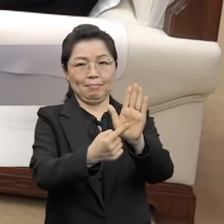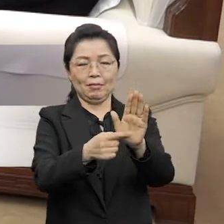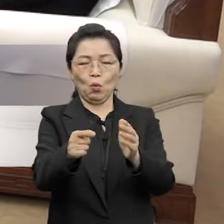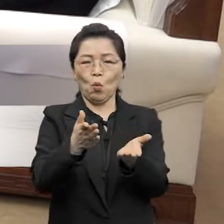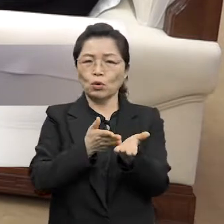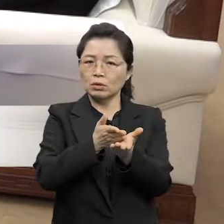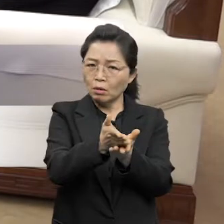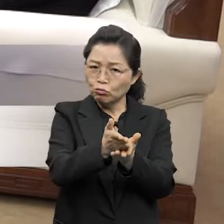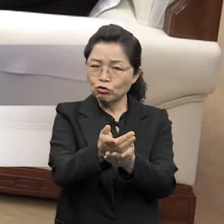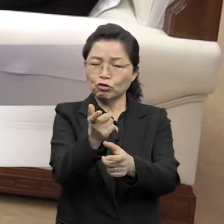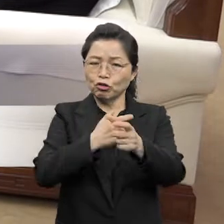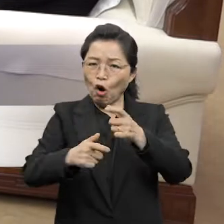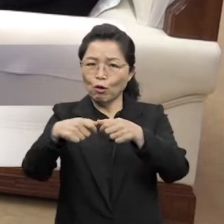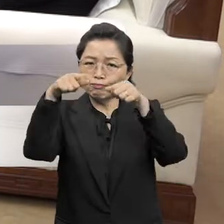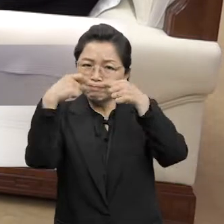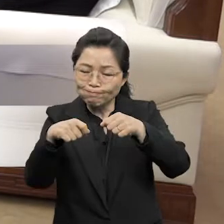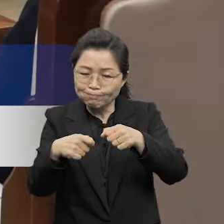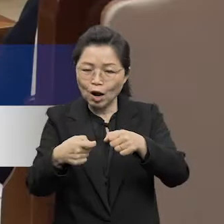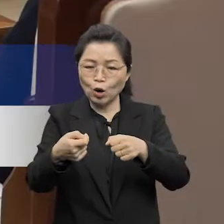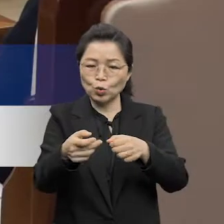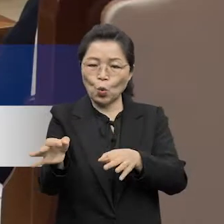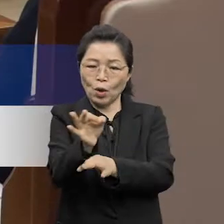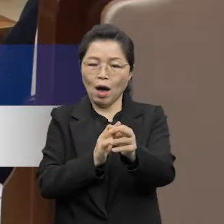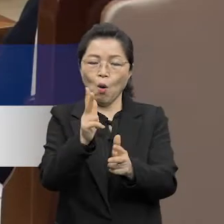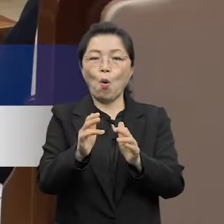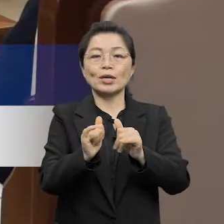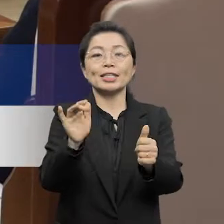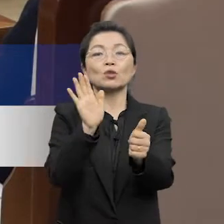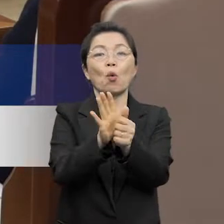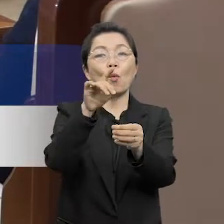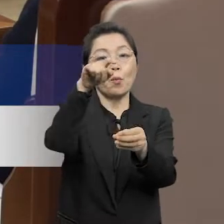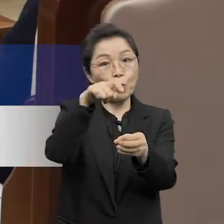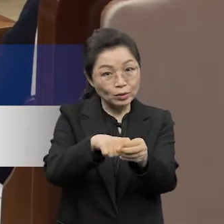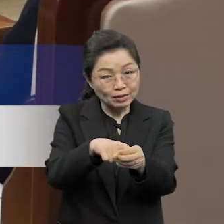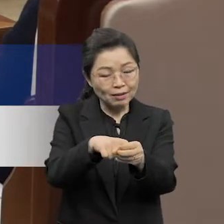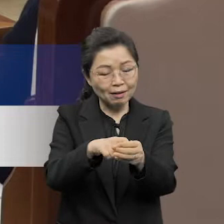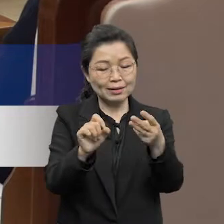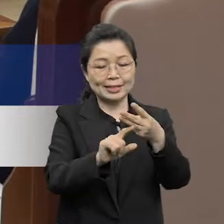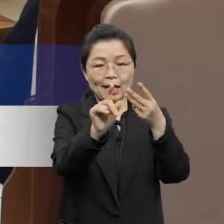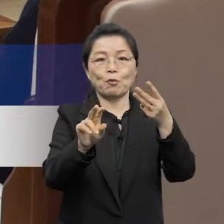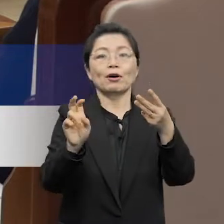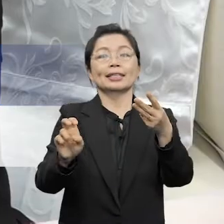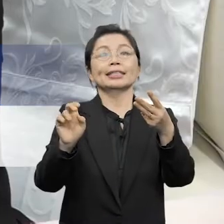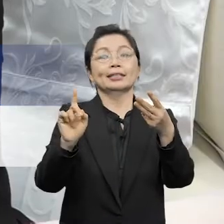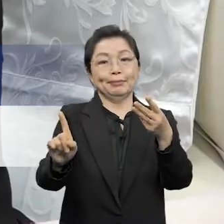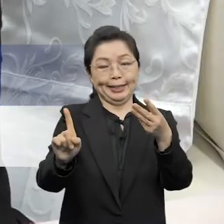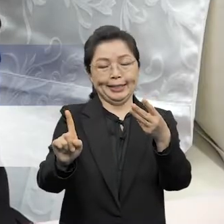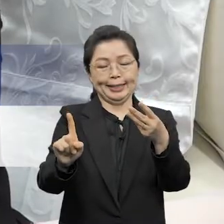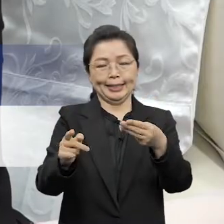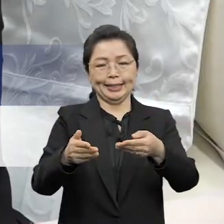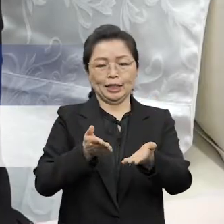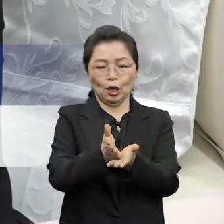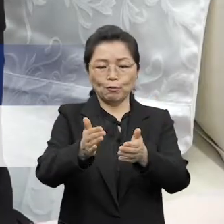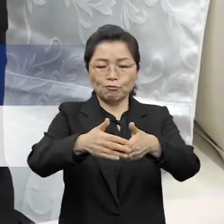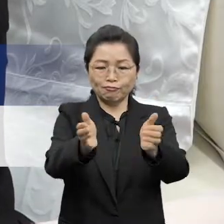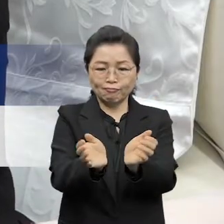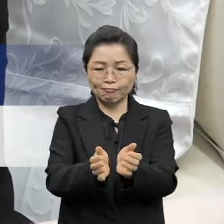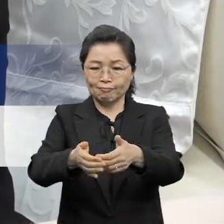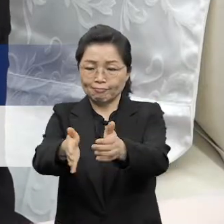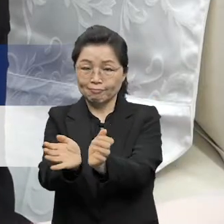더욱 전문적이고 체계적으로 소상공인을 지원하기 위해 지난 21일 광주지방공인회계사회 등